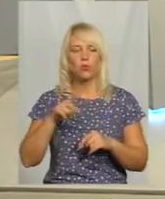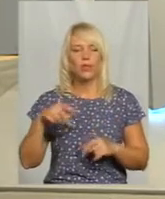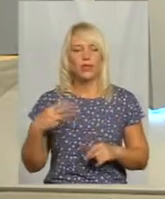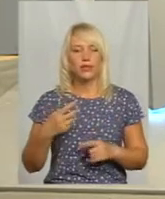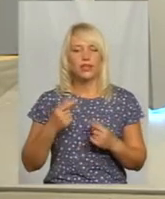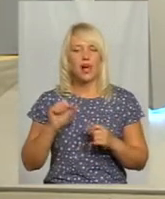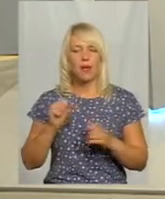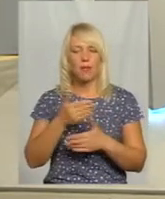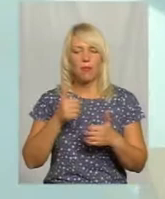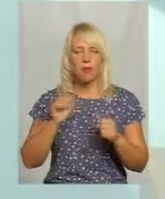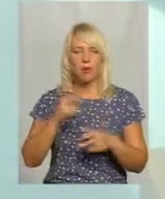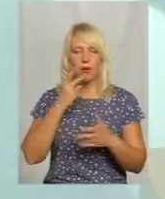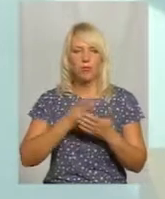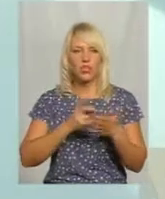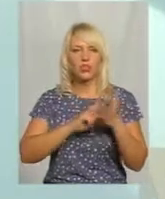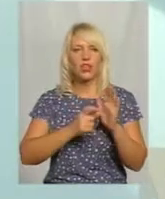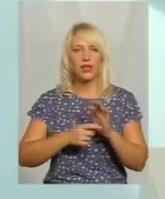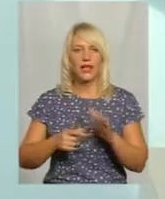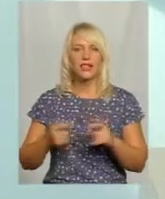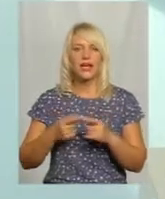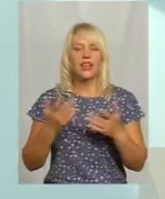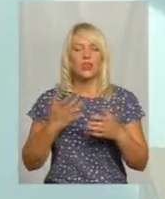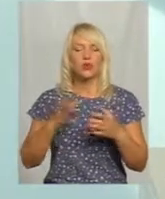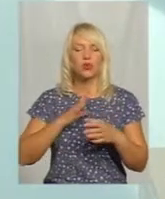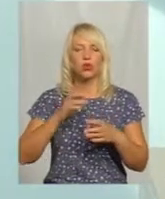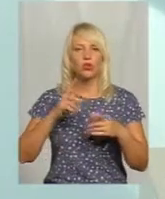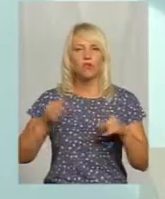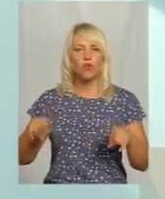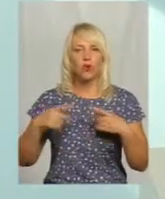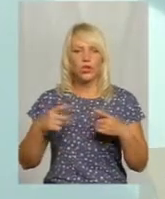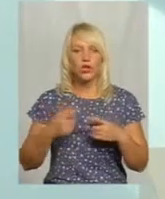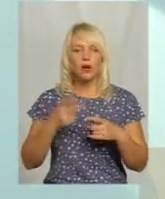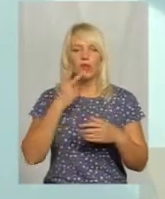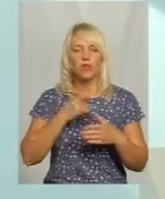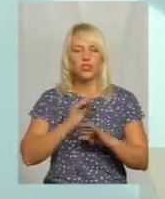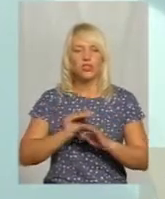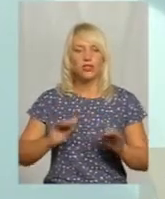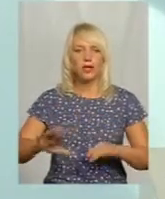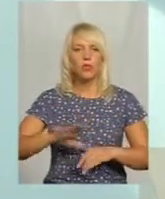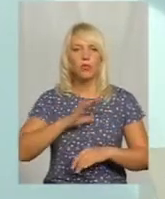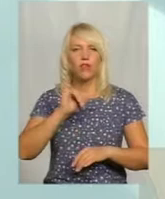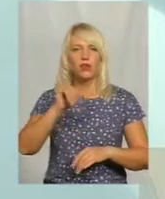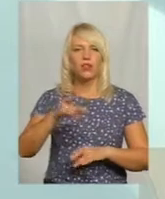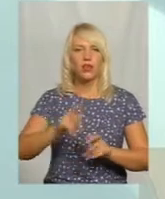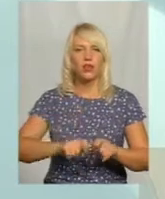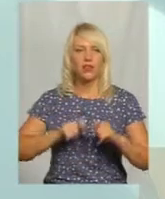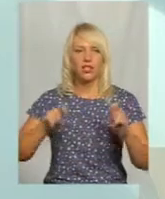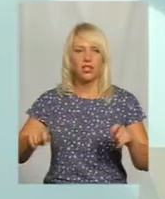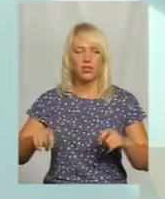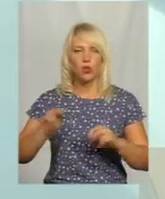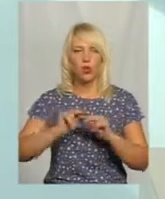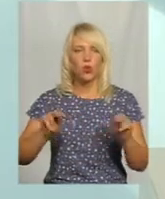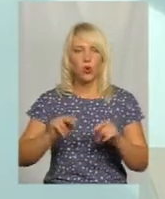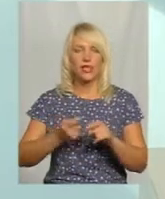класи, осередки, які були освітні сформовані. Ми побачили дітей, ми побували у них на відкритому уроці.